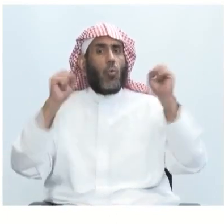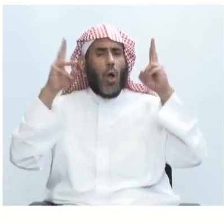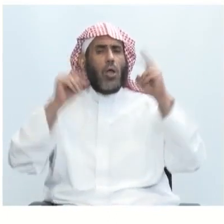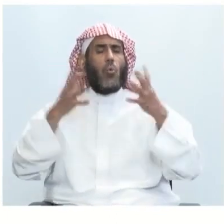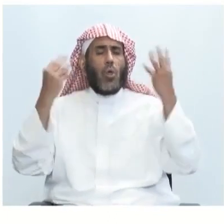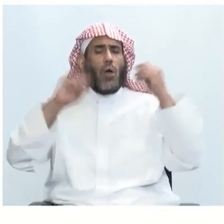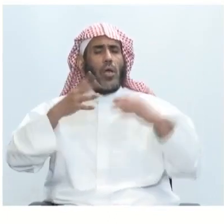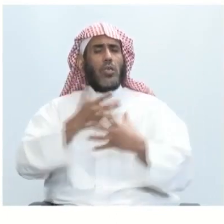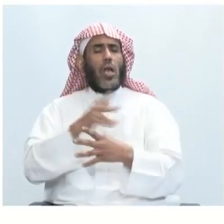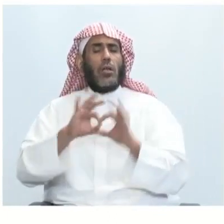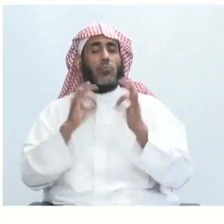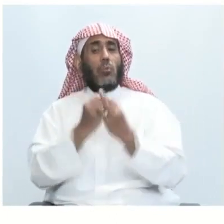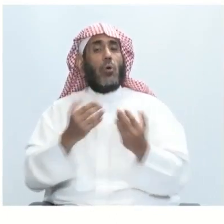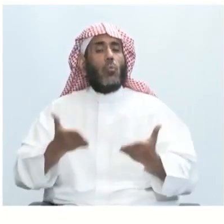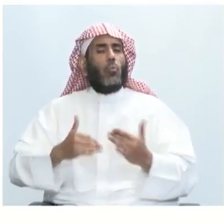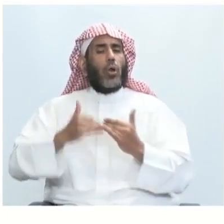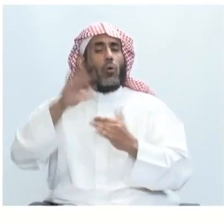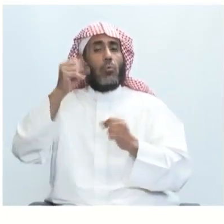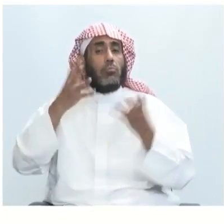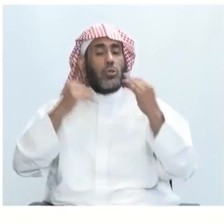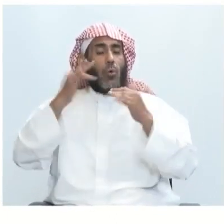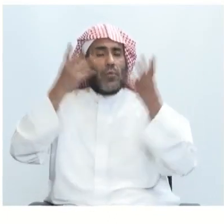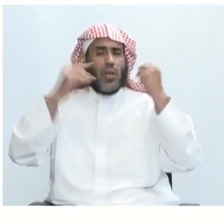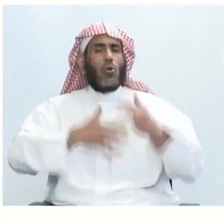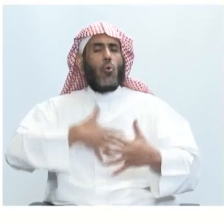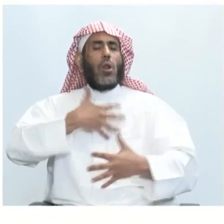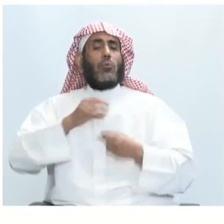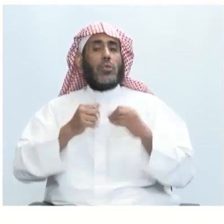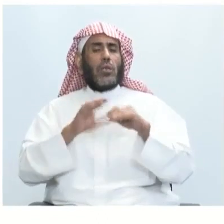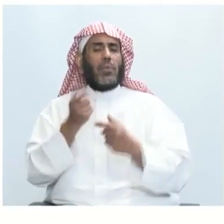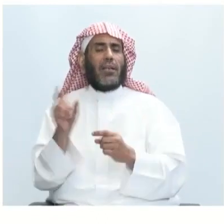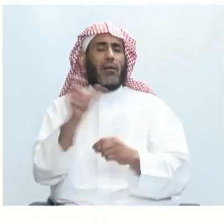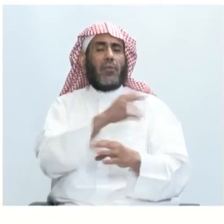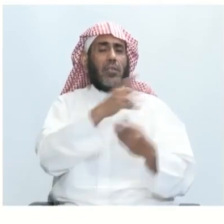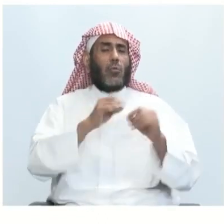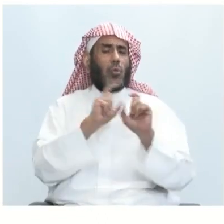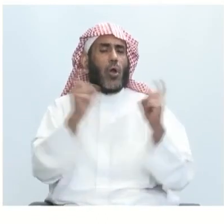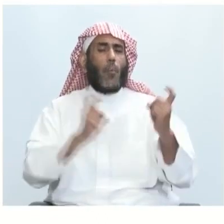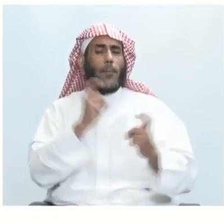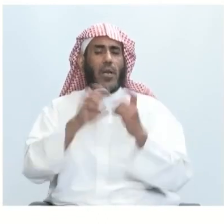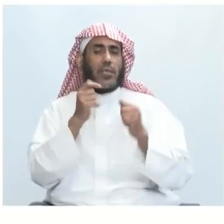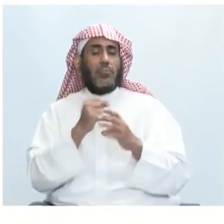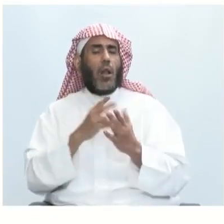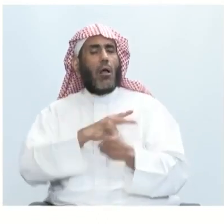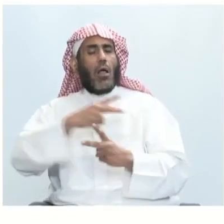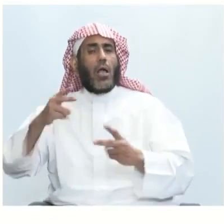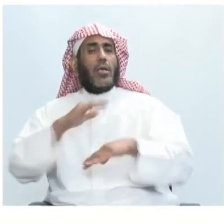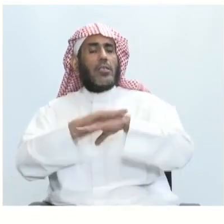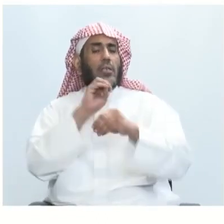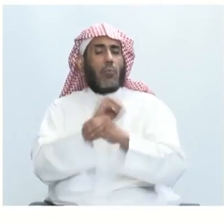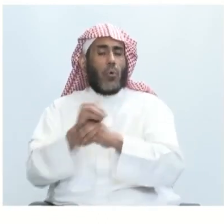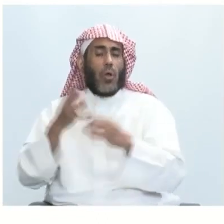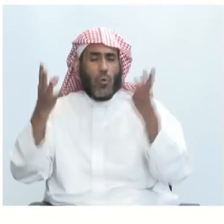شرائح المجتمع والنهوض بالمستوى الفكري والوجداني لافراده من خلال ما يطرحه ويناقشه من القضايا التربويه